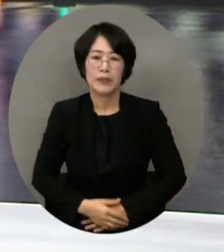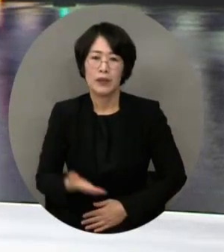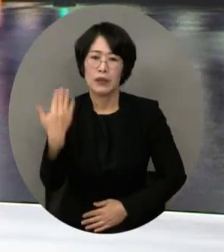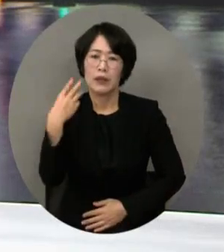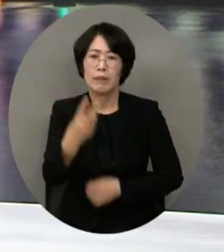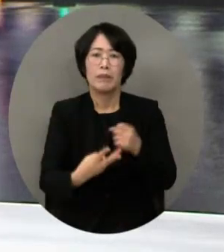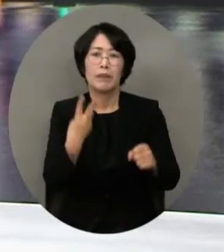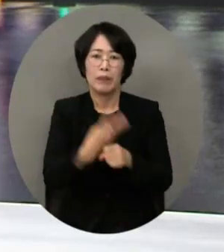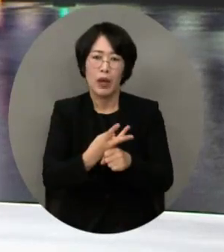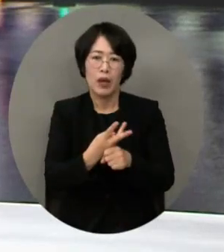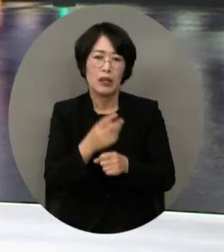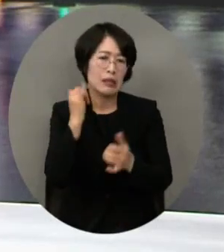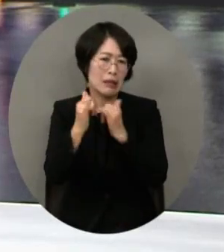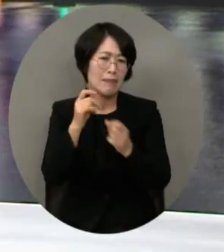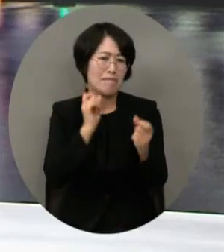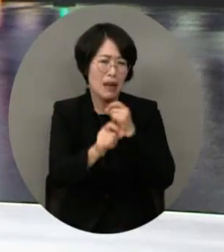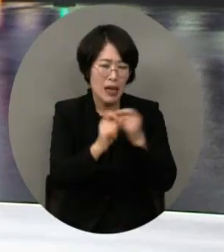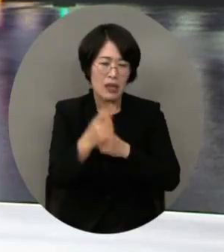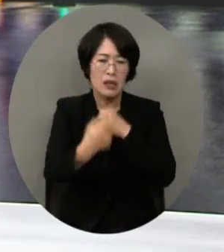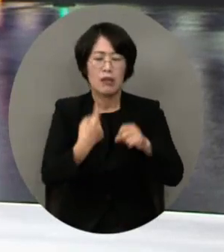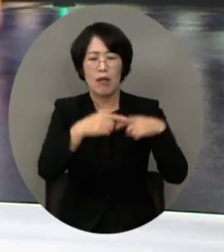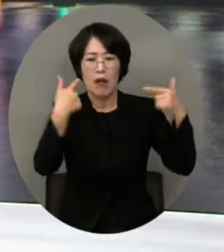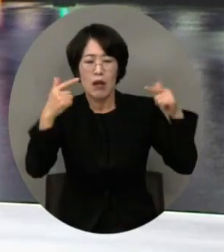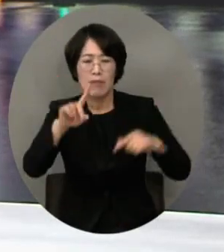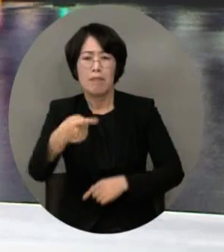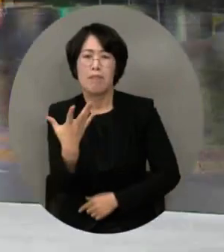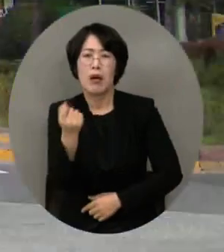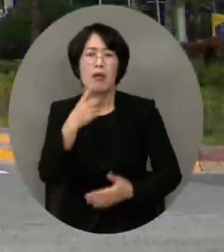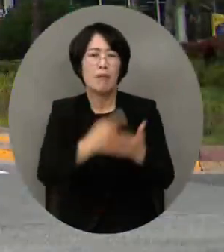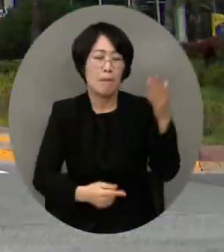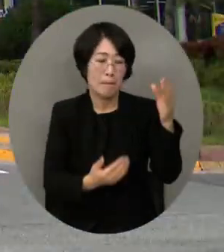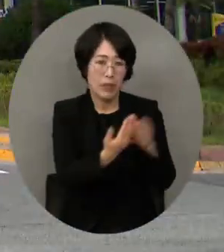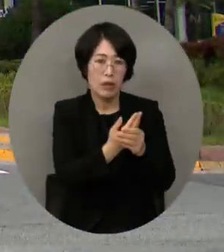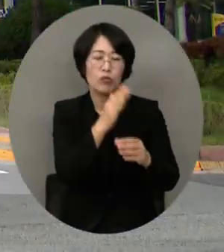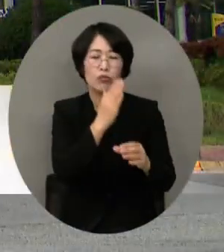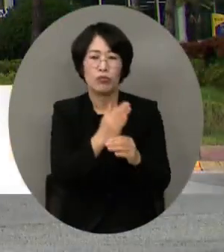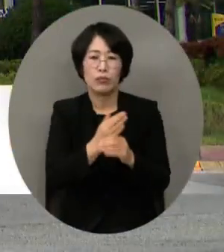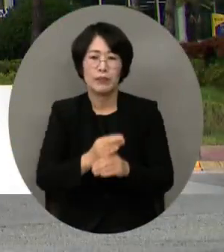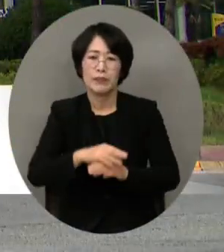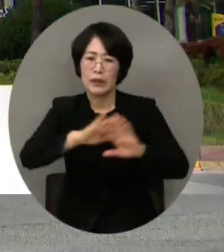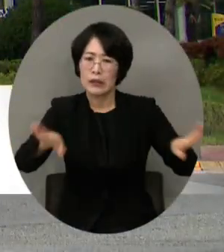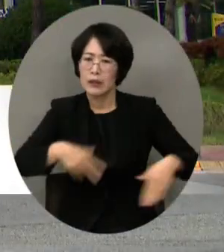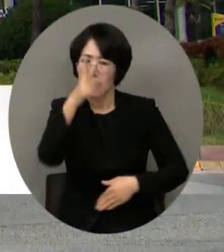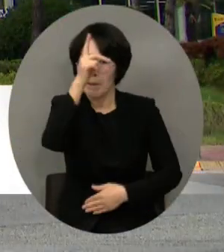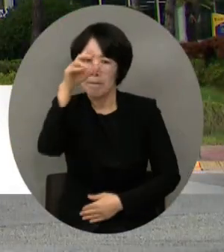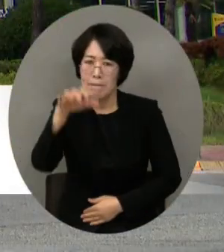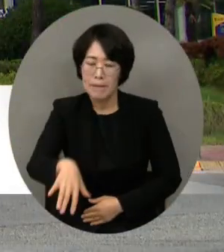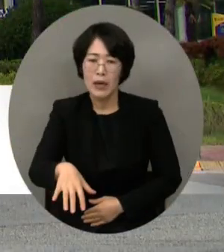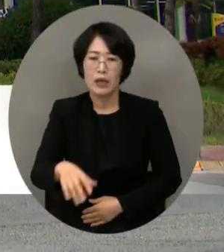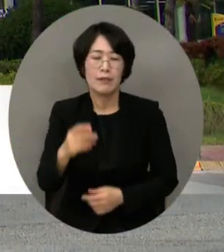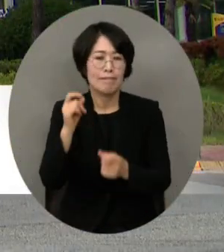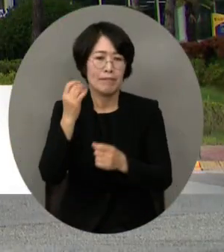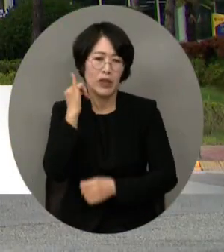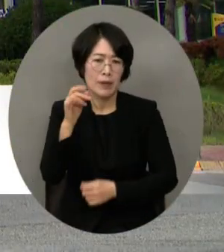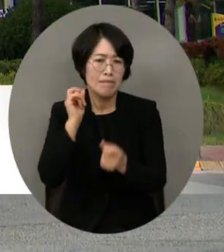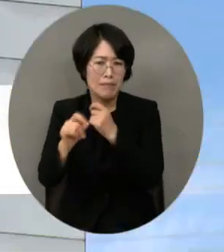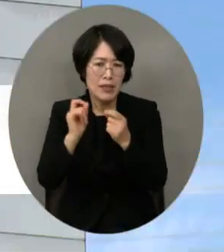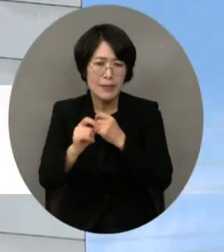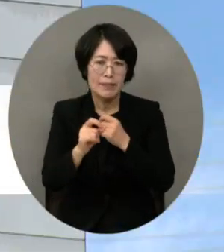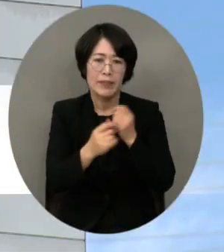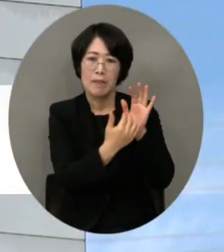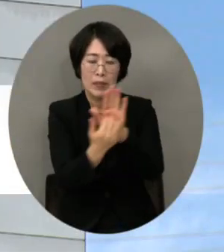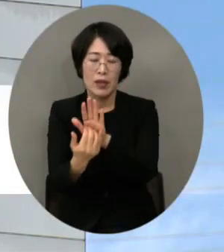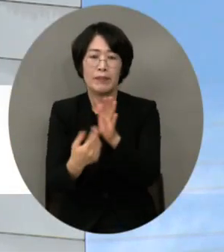지난 3년간 보이스 피싱으로 매년 100억 원이 넘는 피해가 발생하는 가운데 전남 경찰청에 피싱 사기 범죄